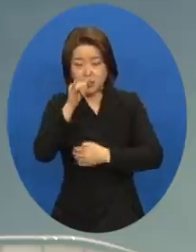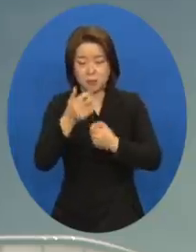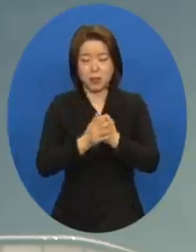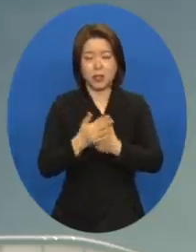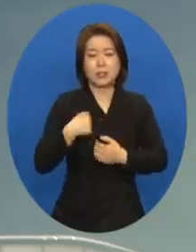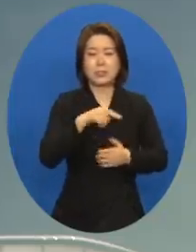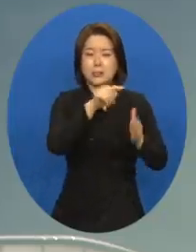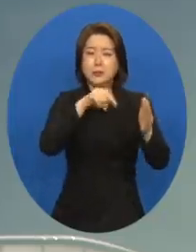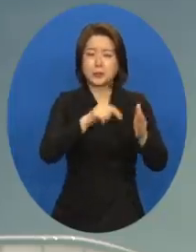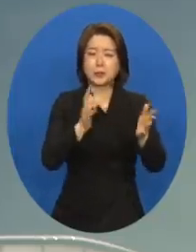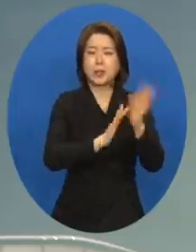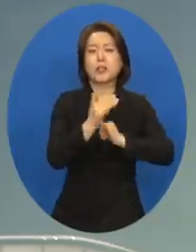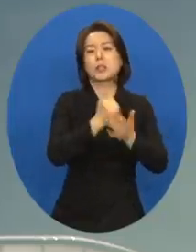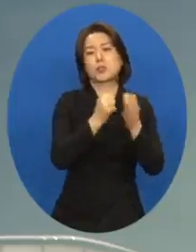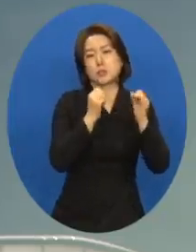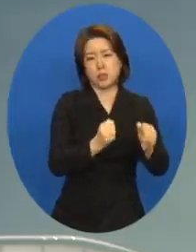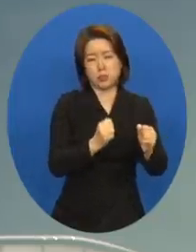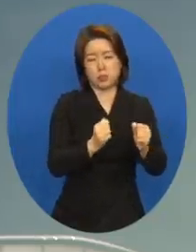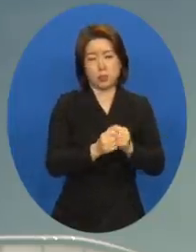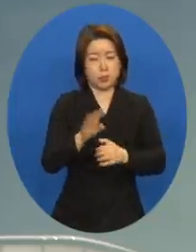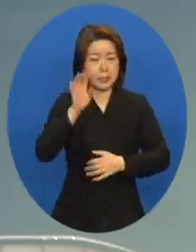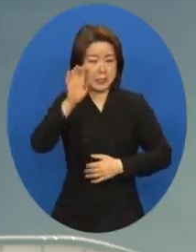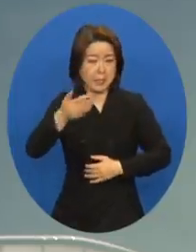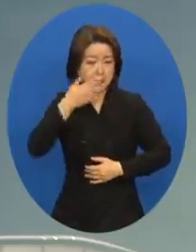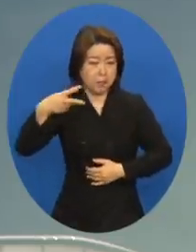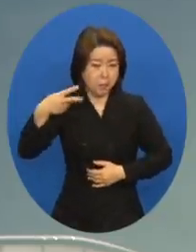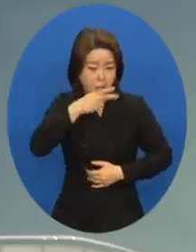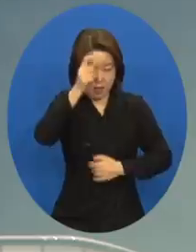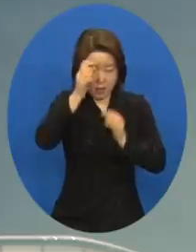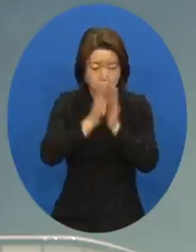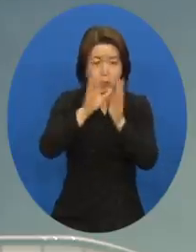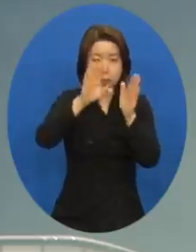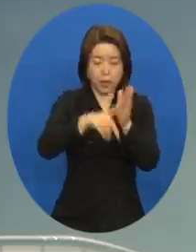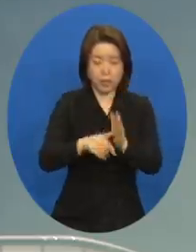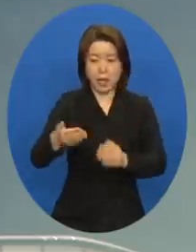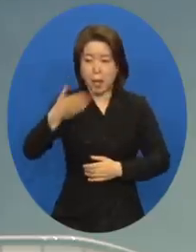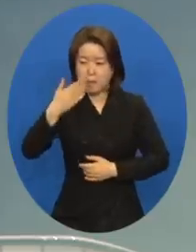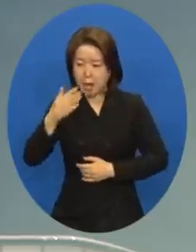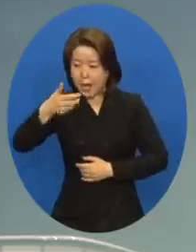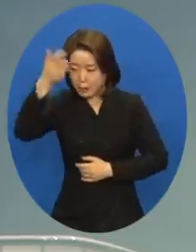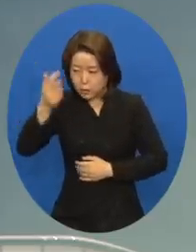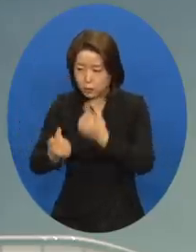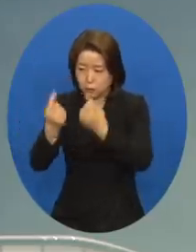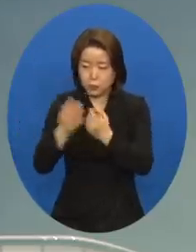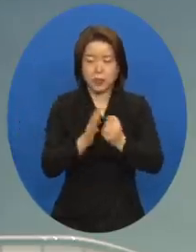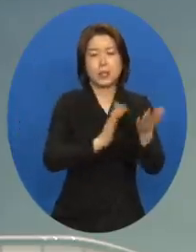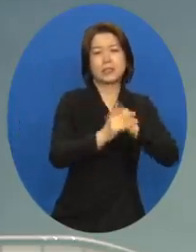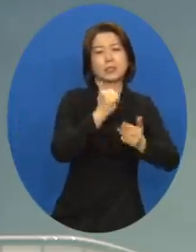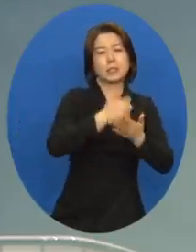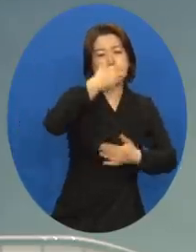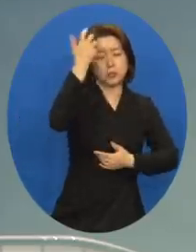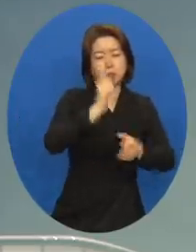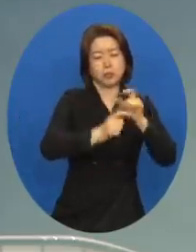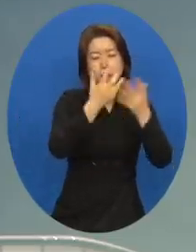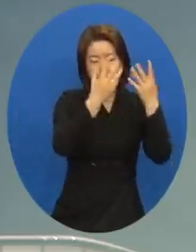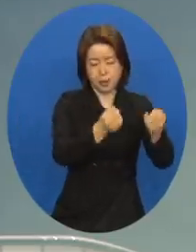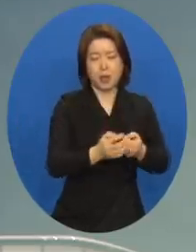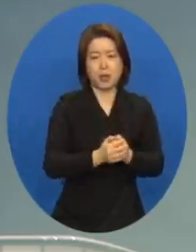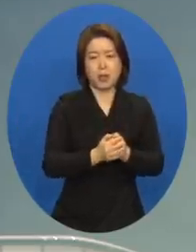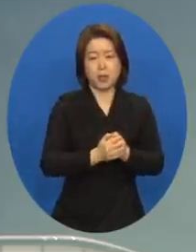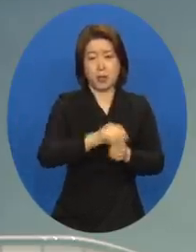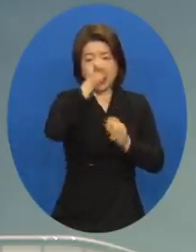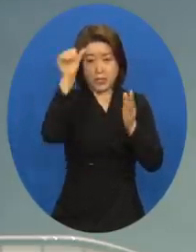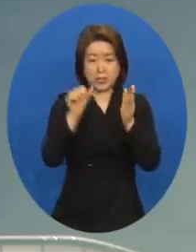예수가 있고 40일을 금식기도 할 때도 밥 먹는 꿈보다 예수 꿈을 더 많이 꾸었다. 일생에 두